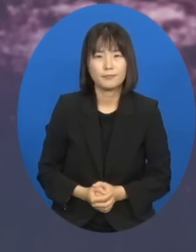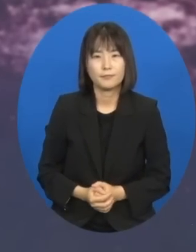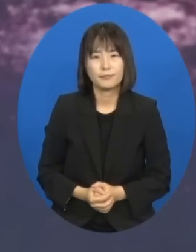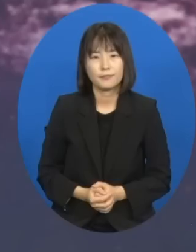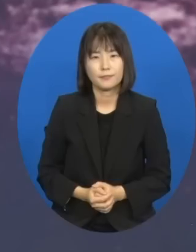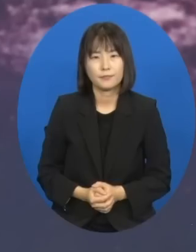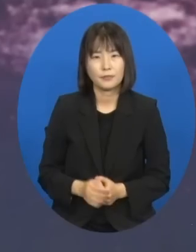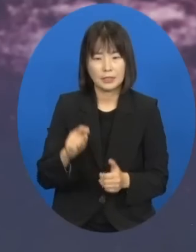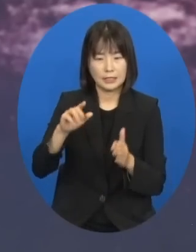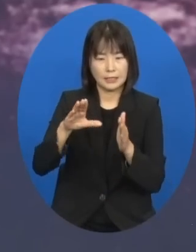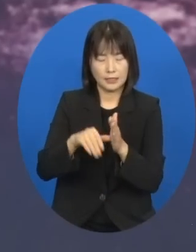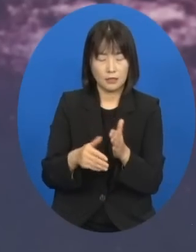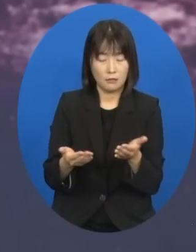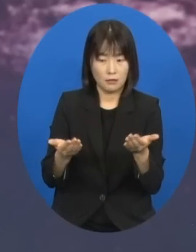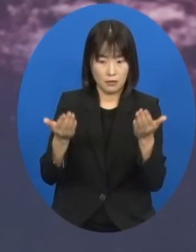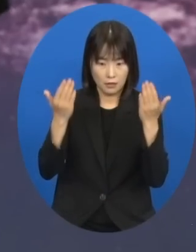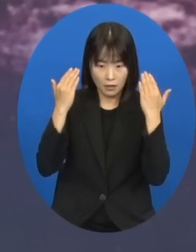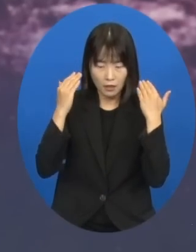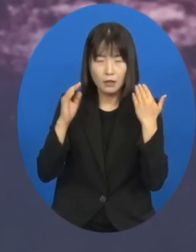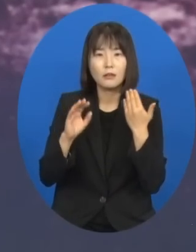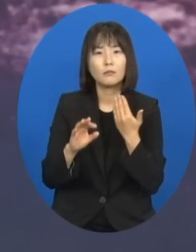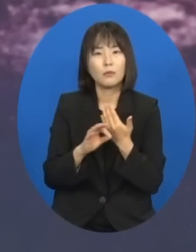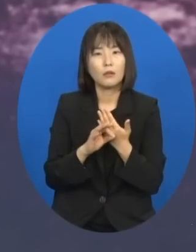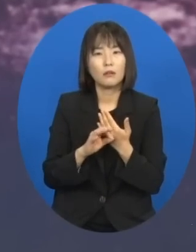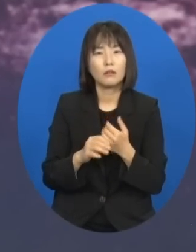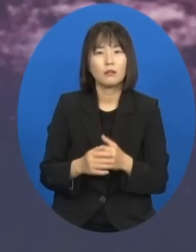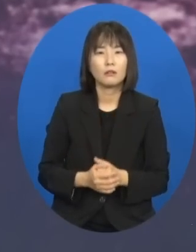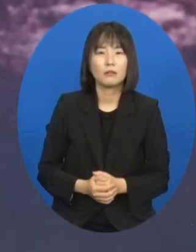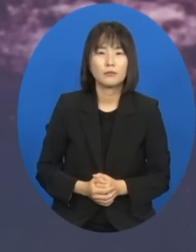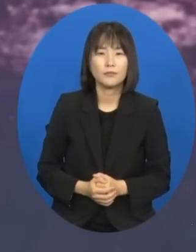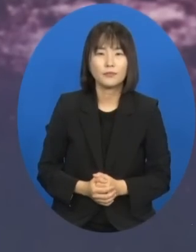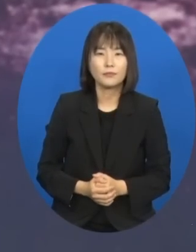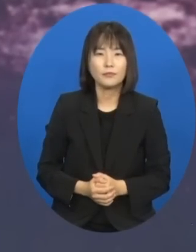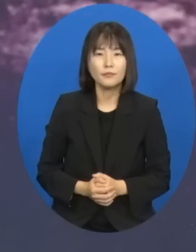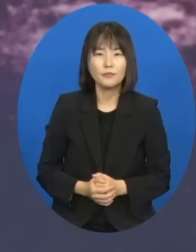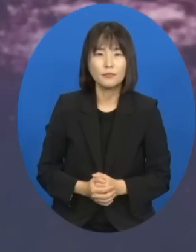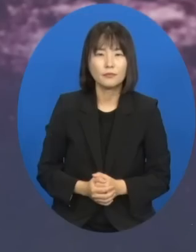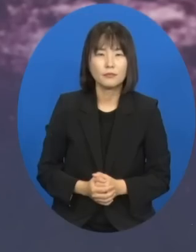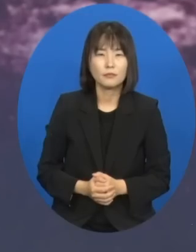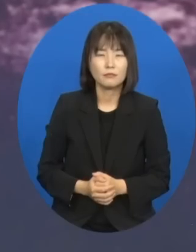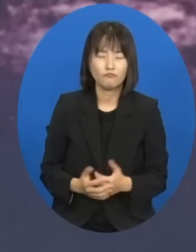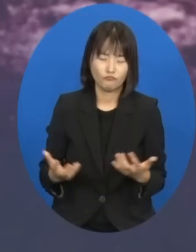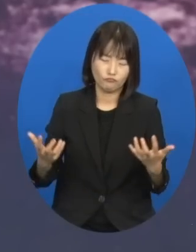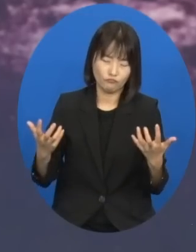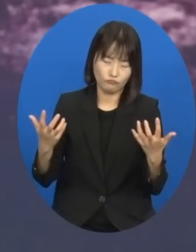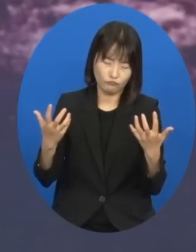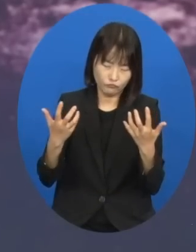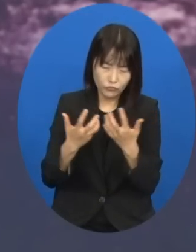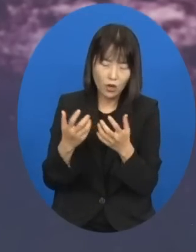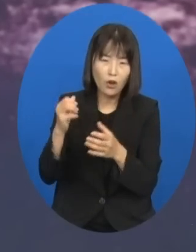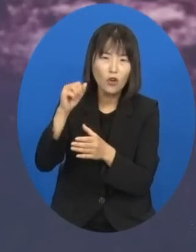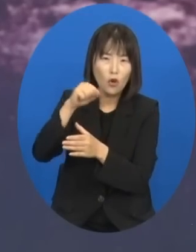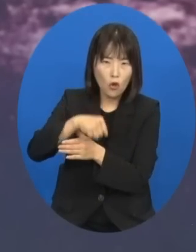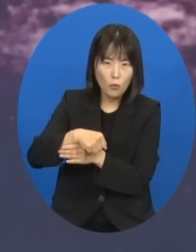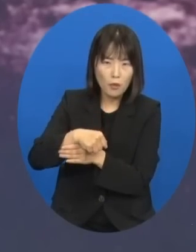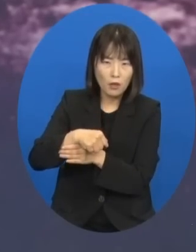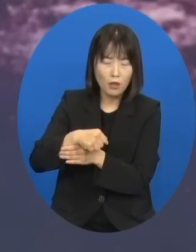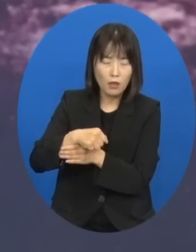그 시기를 지나잖아요. 뭐 예상하지도 못했던 풍성한 열매들이 풍년이 때가 또